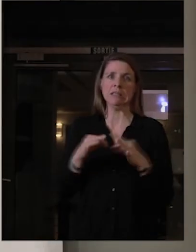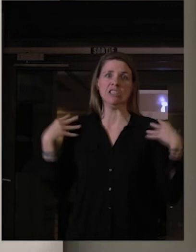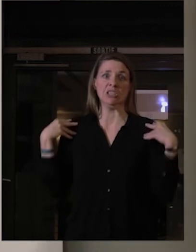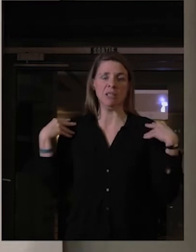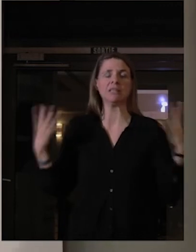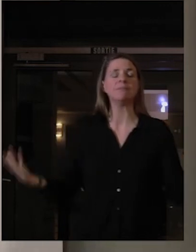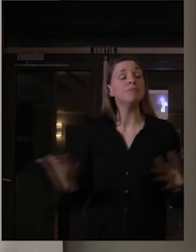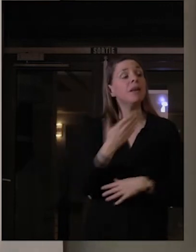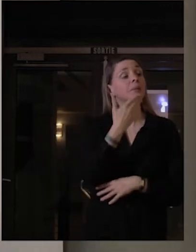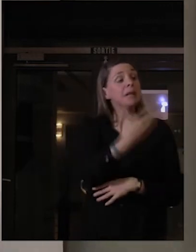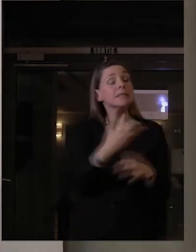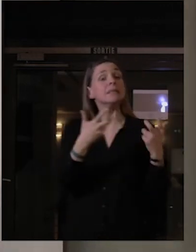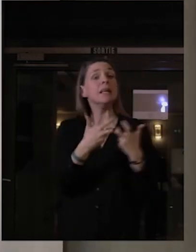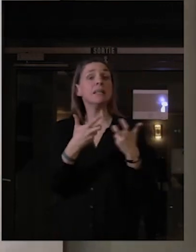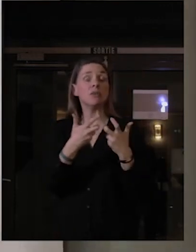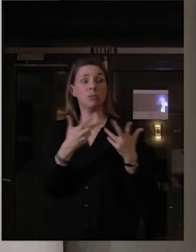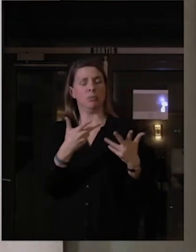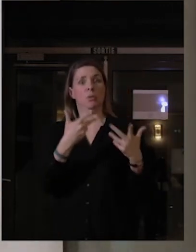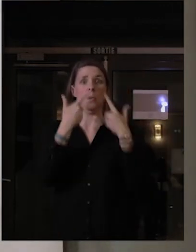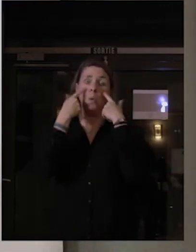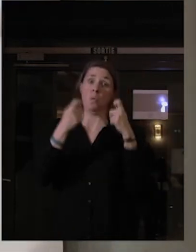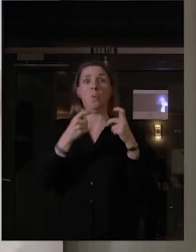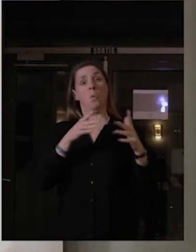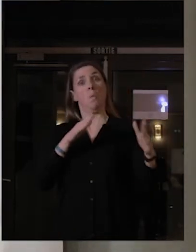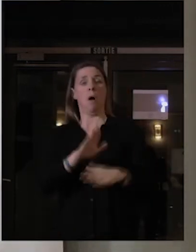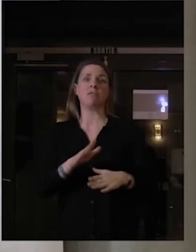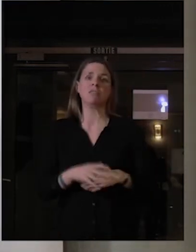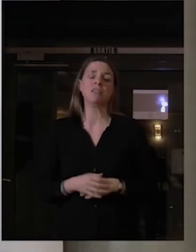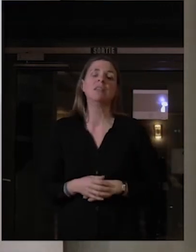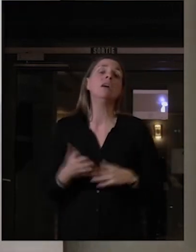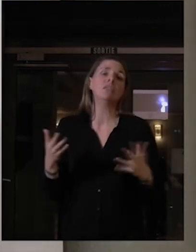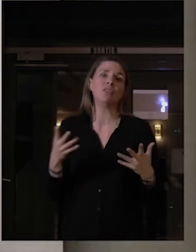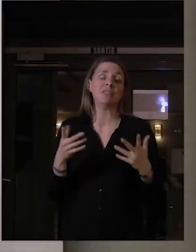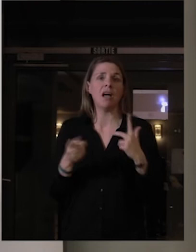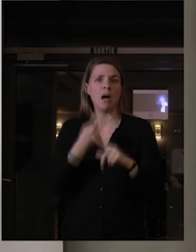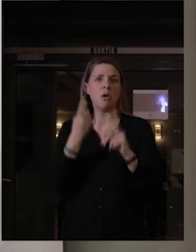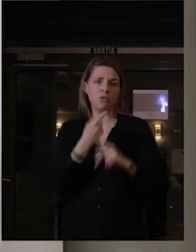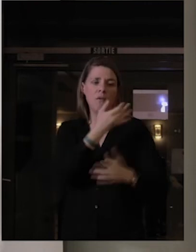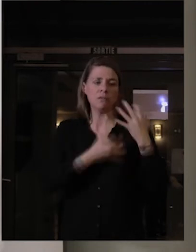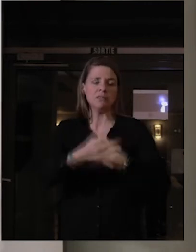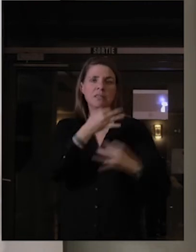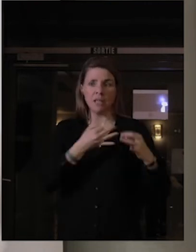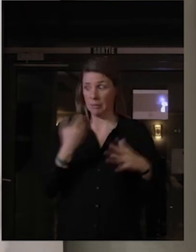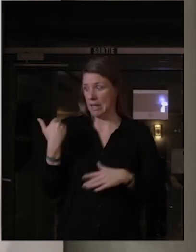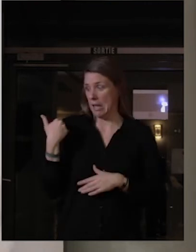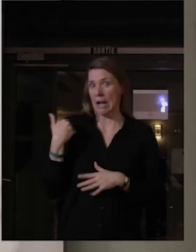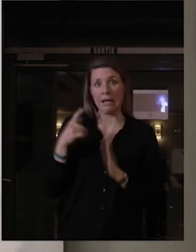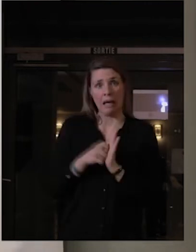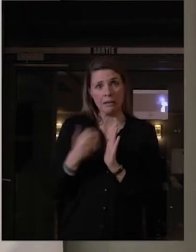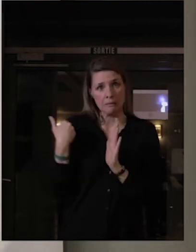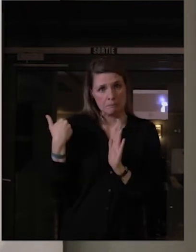Merci pour cet exemple un peu édifiant. C'est pour ça que voilà, c'est important aussi de le dire et que ça date de il n'y a pas très très